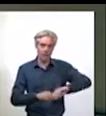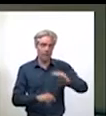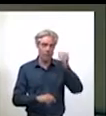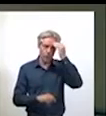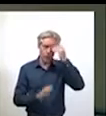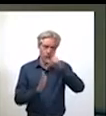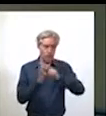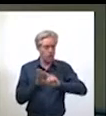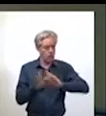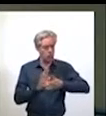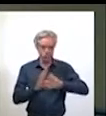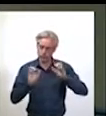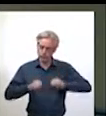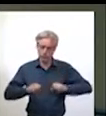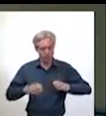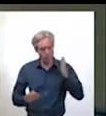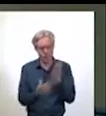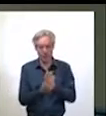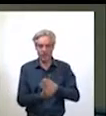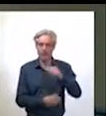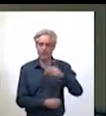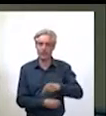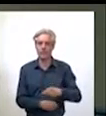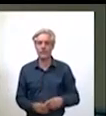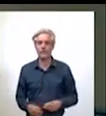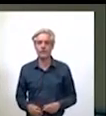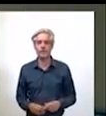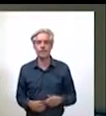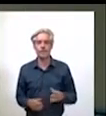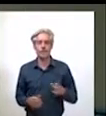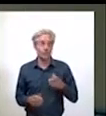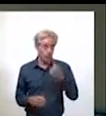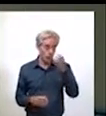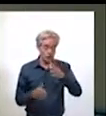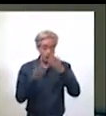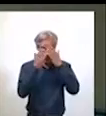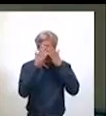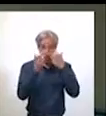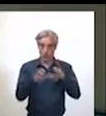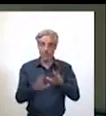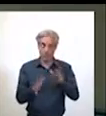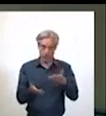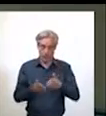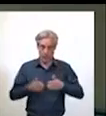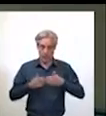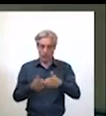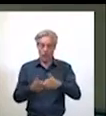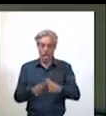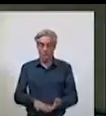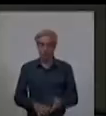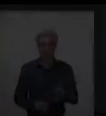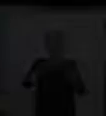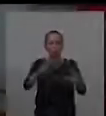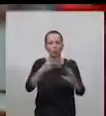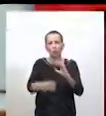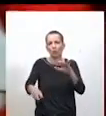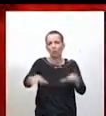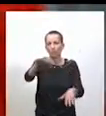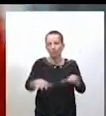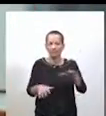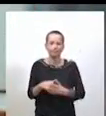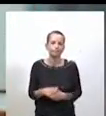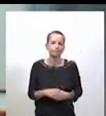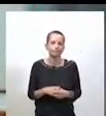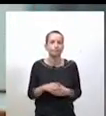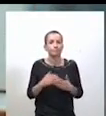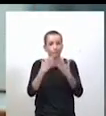sur toute autre considération et c'est refuser de fermer les yeux sur la réalité mortifère de la frontière sud de notre pays et de l'Europe. Je vous remercie